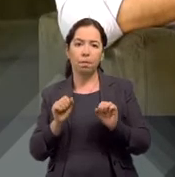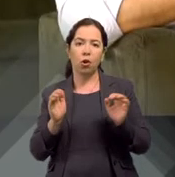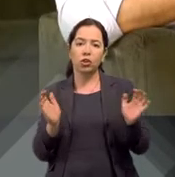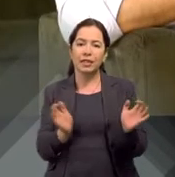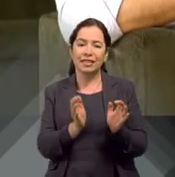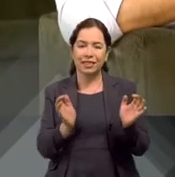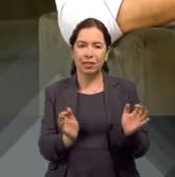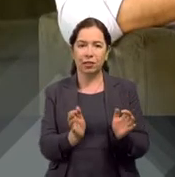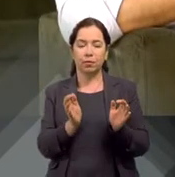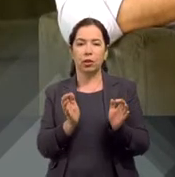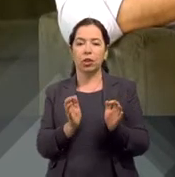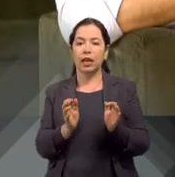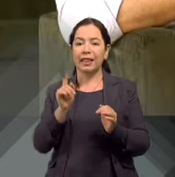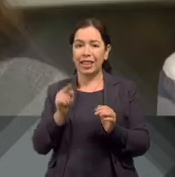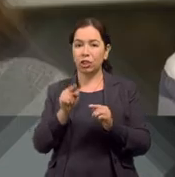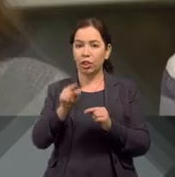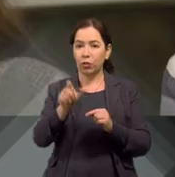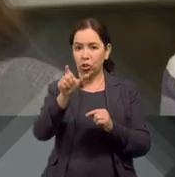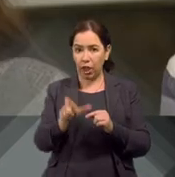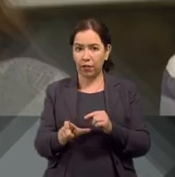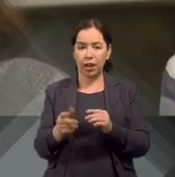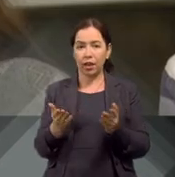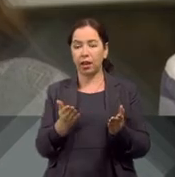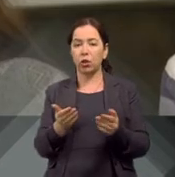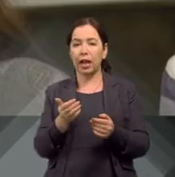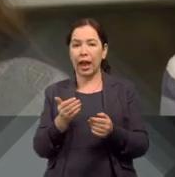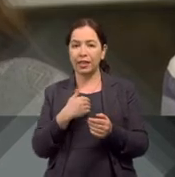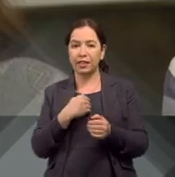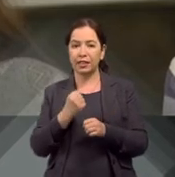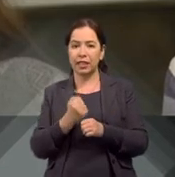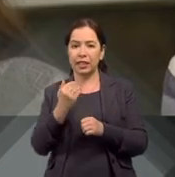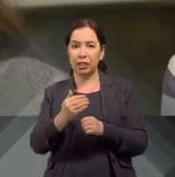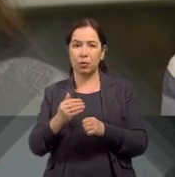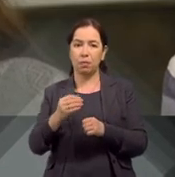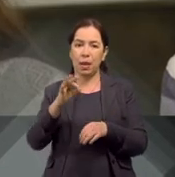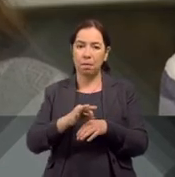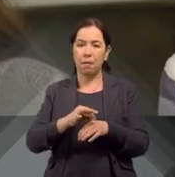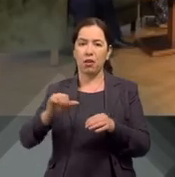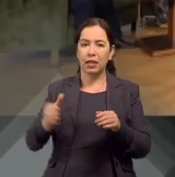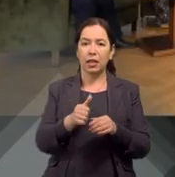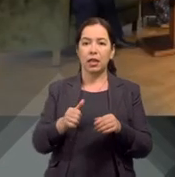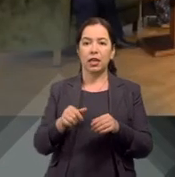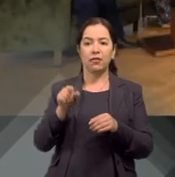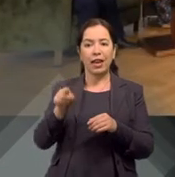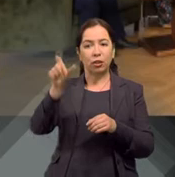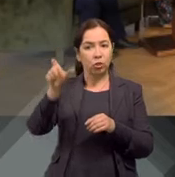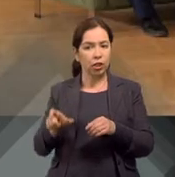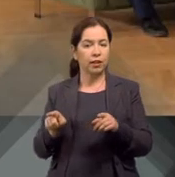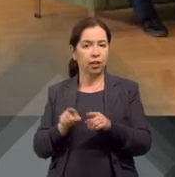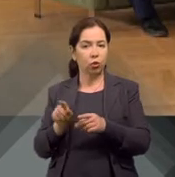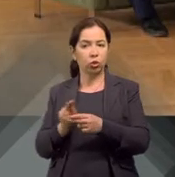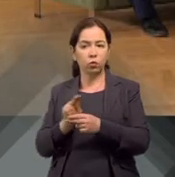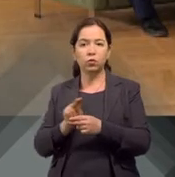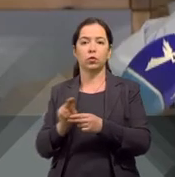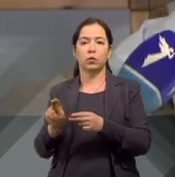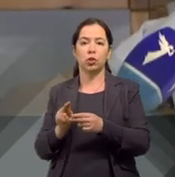осознанно, возможно, неосознанно причиняет тебе боль, и тем самым ты впитываешь в нем уже тоже нежность. Тимофей. Когда